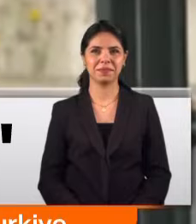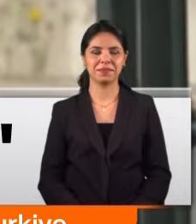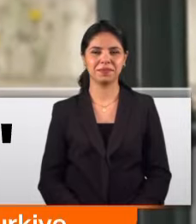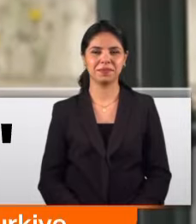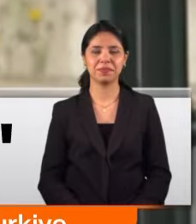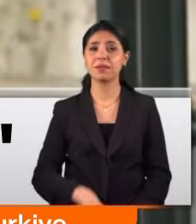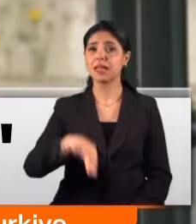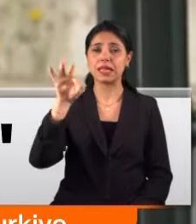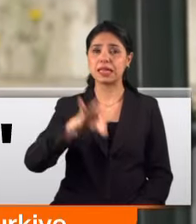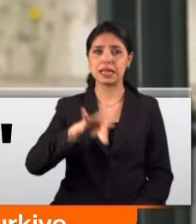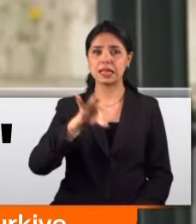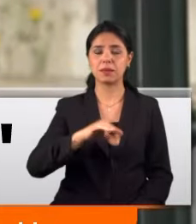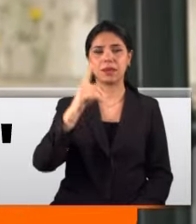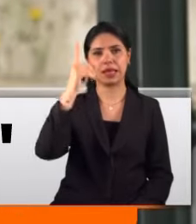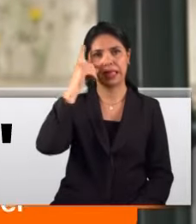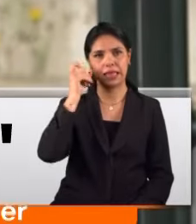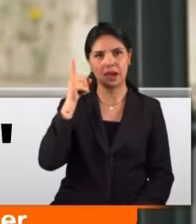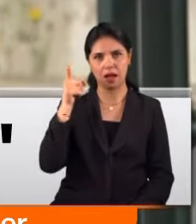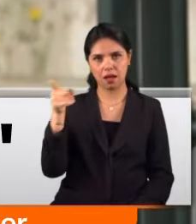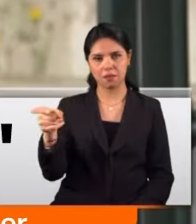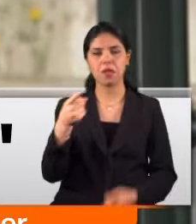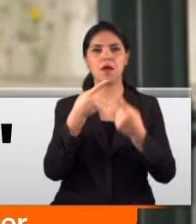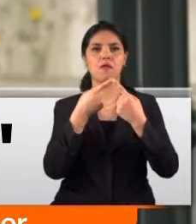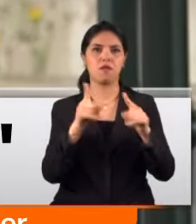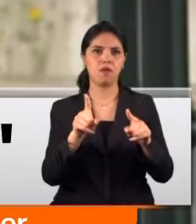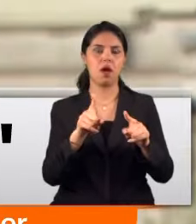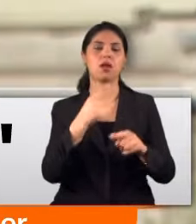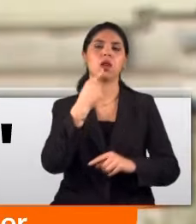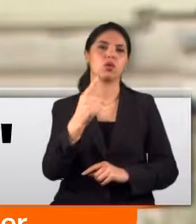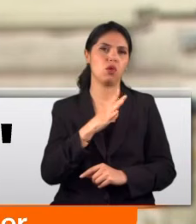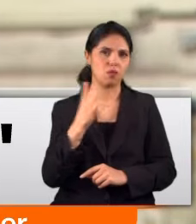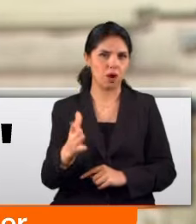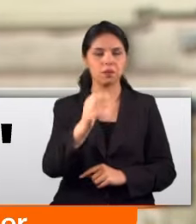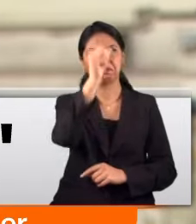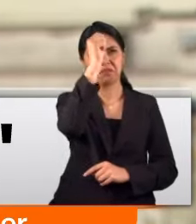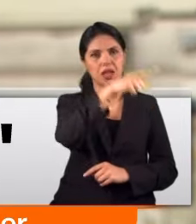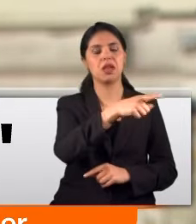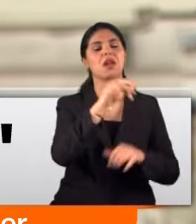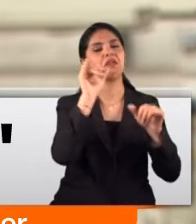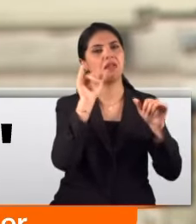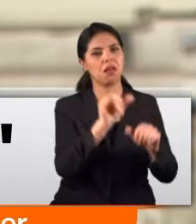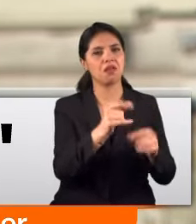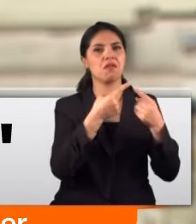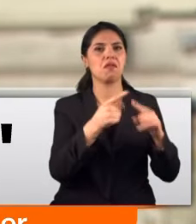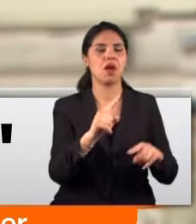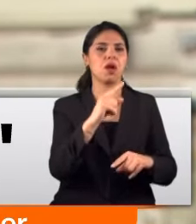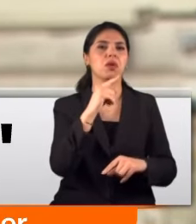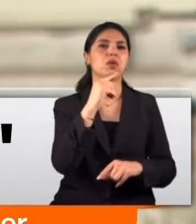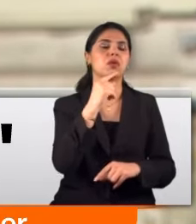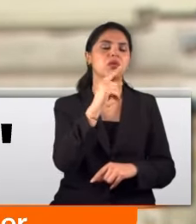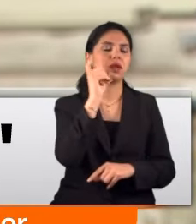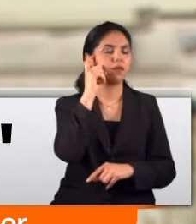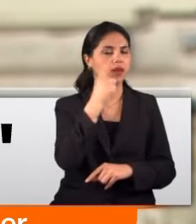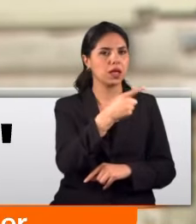Şu anda İsrail farklı şeyler söylüyor. İran aynı şekilde farklı